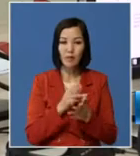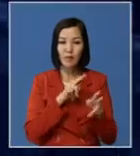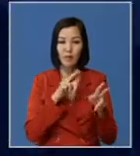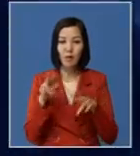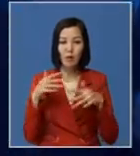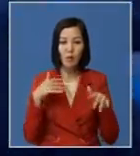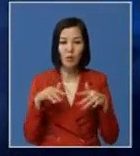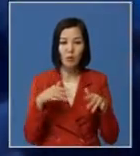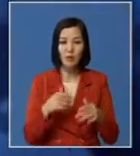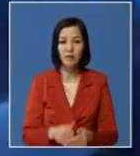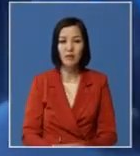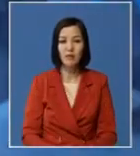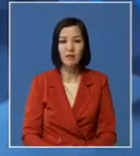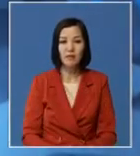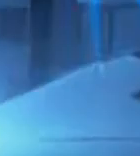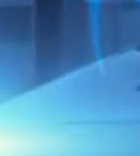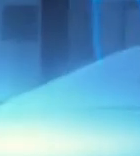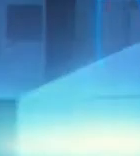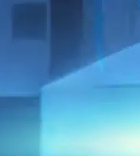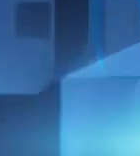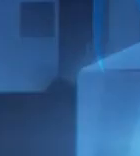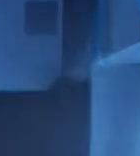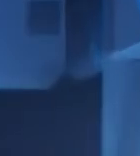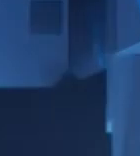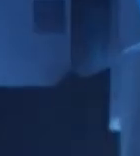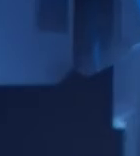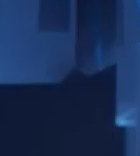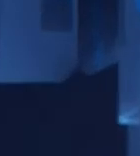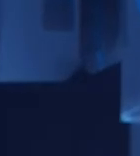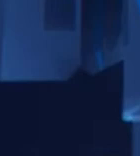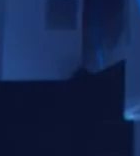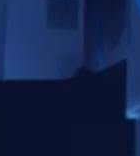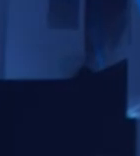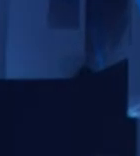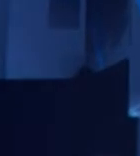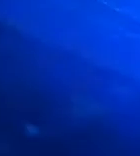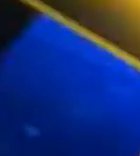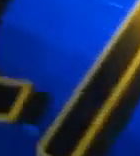осал. Әзиза Ғазезқызы, Ринат Өтеев, Жасұлан Шынгенже, Жетісу телеарнасы.